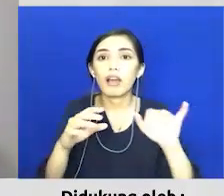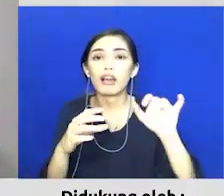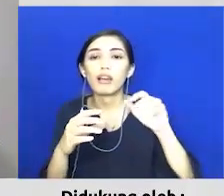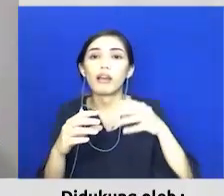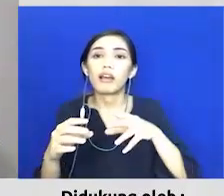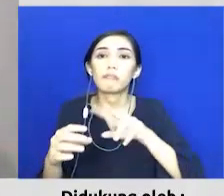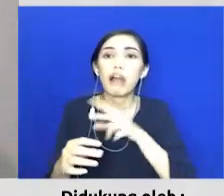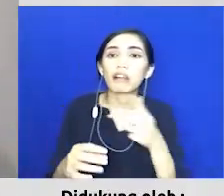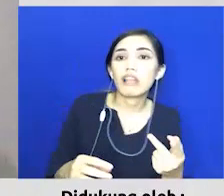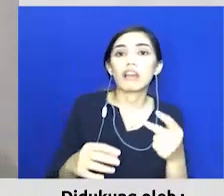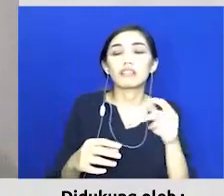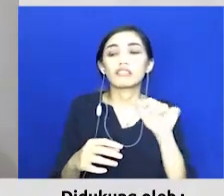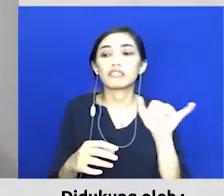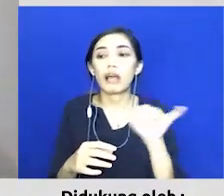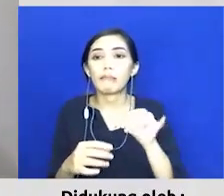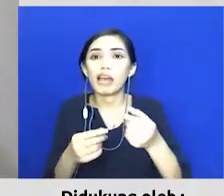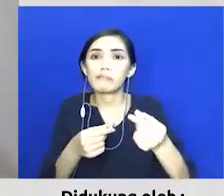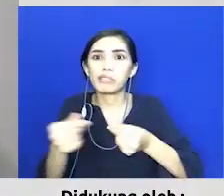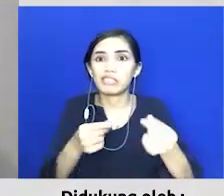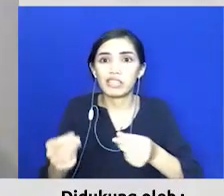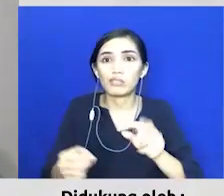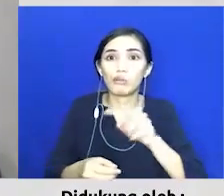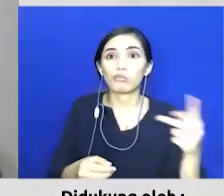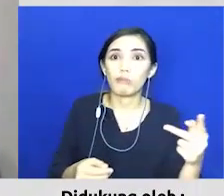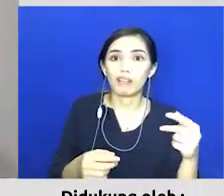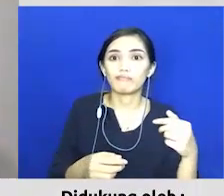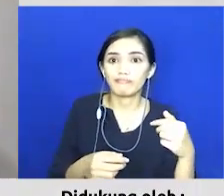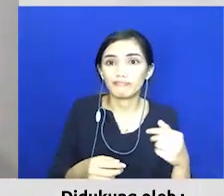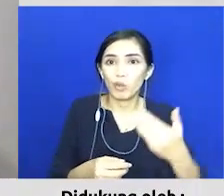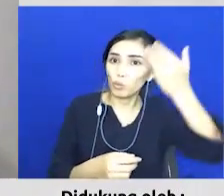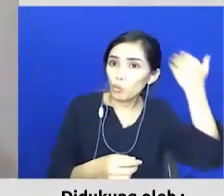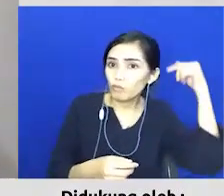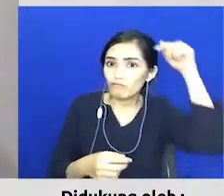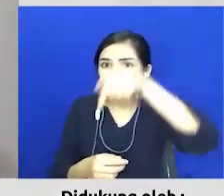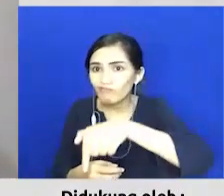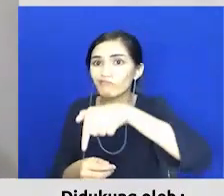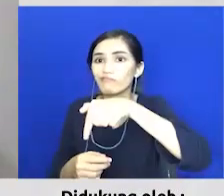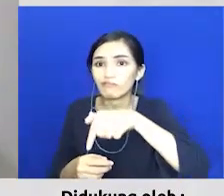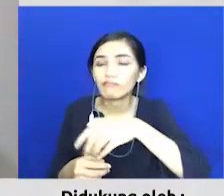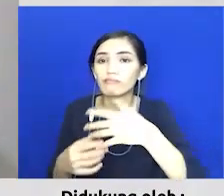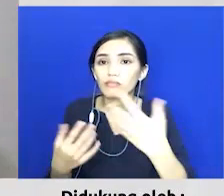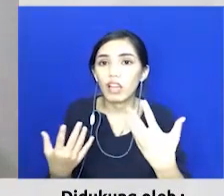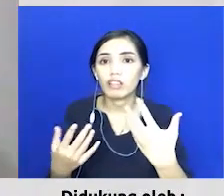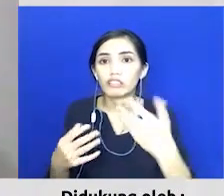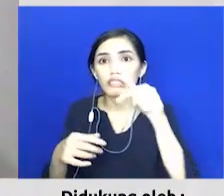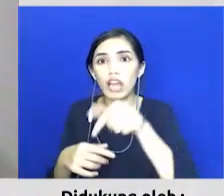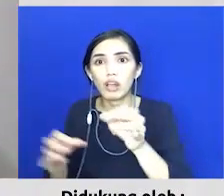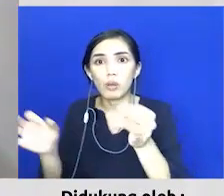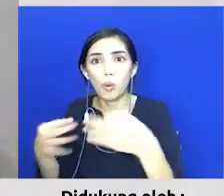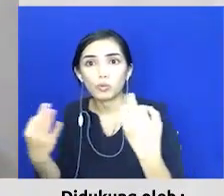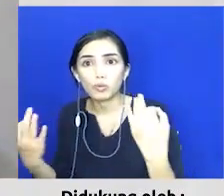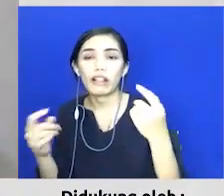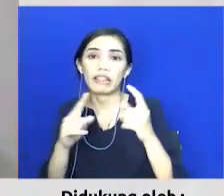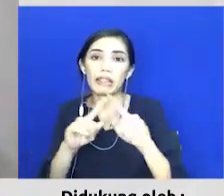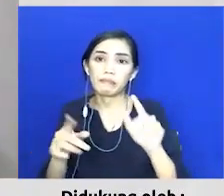ada ya, masih trauma kali ya gitu ya, dan sindromnya masih